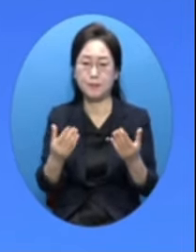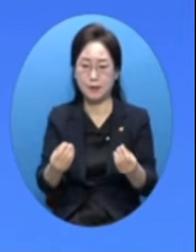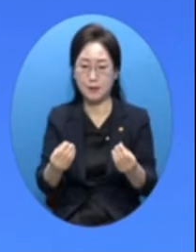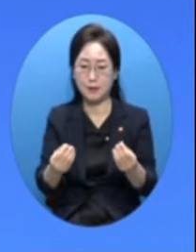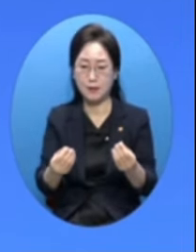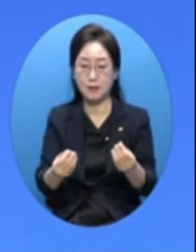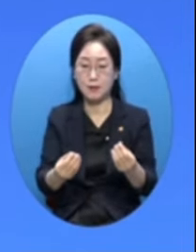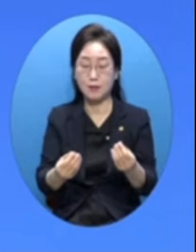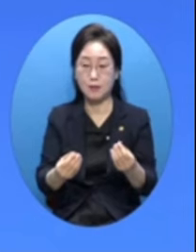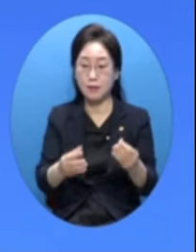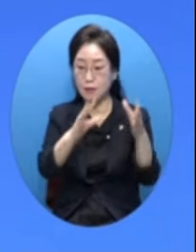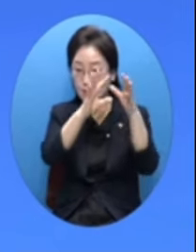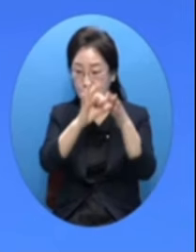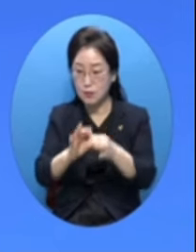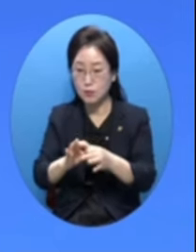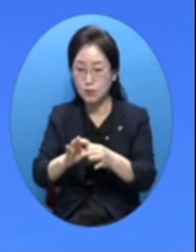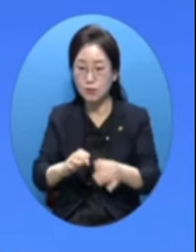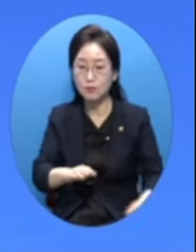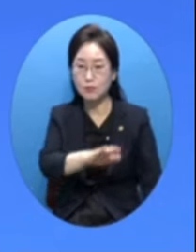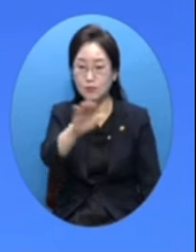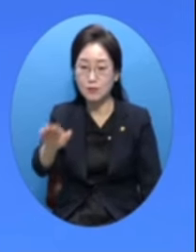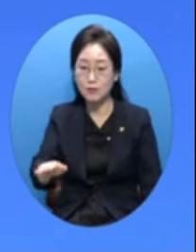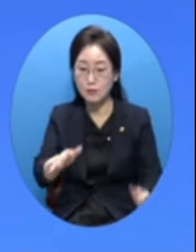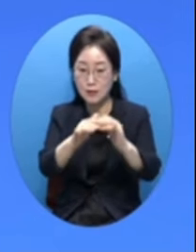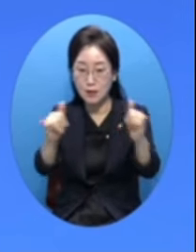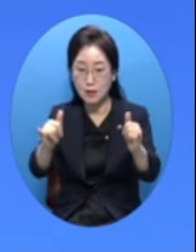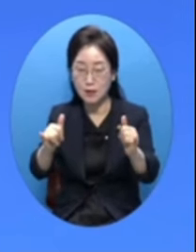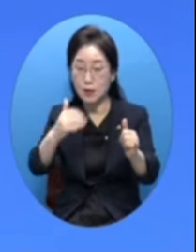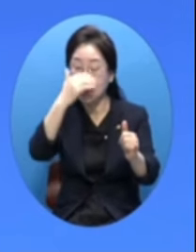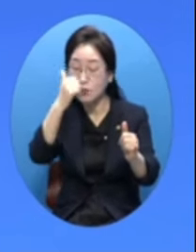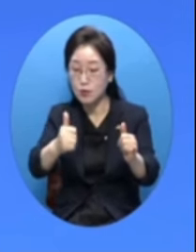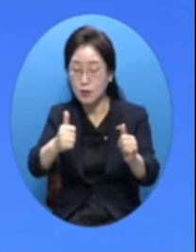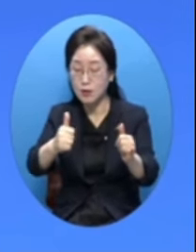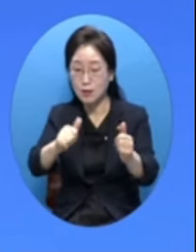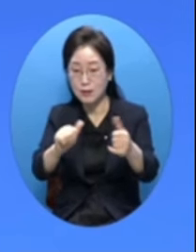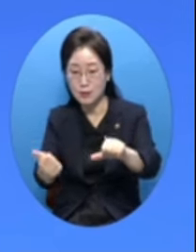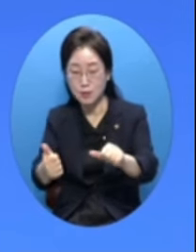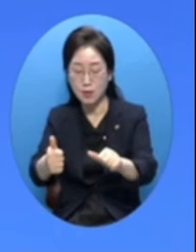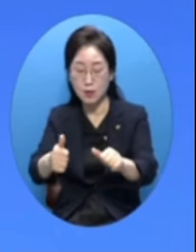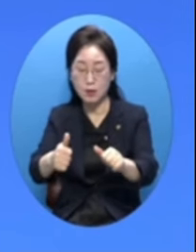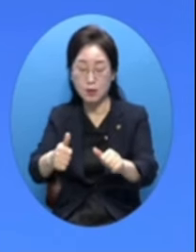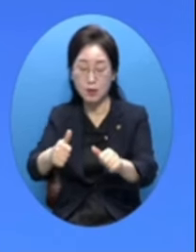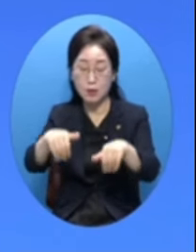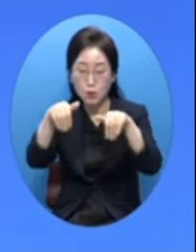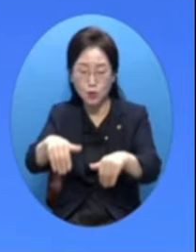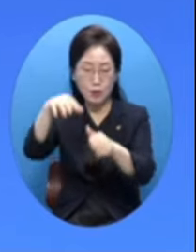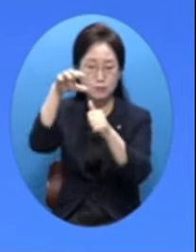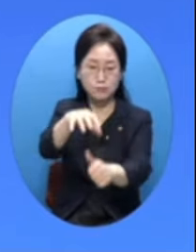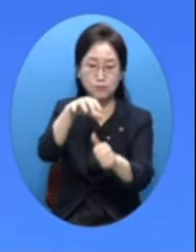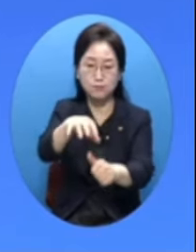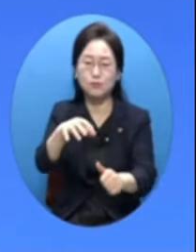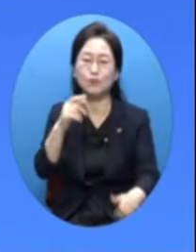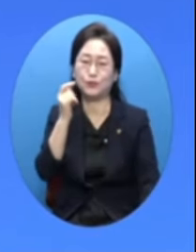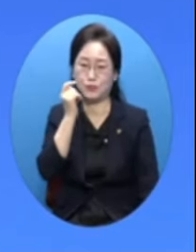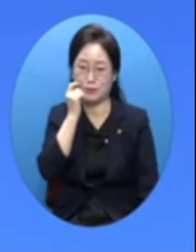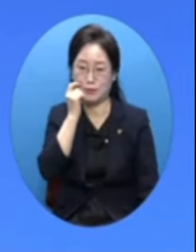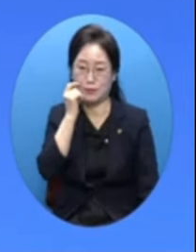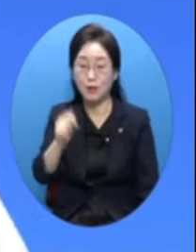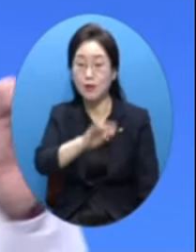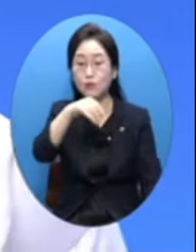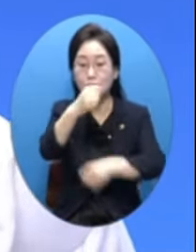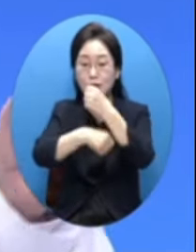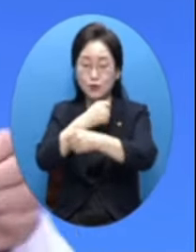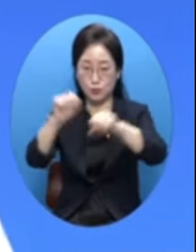이제 더 이상 우리를 죄와 사망의 노예로 붙잡아놓을 수 없게 된 것입니다. 우리는